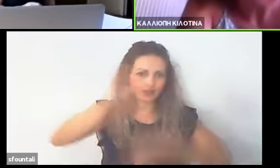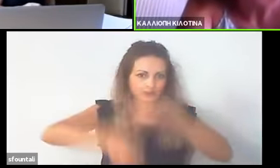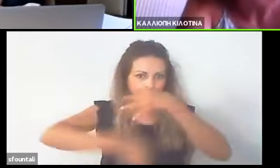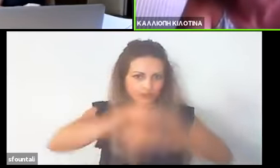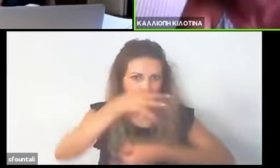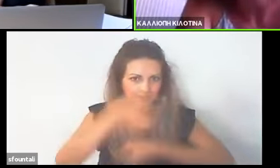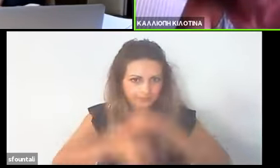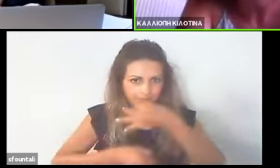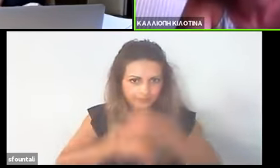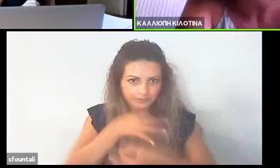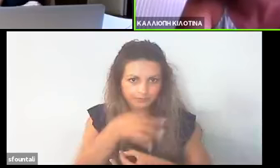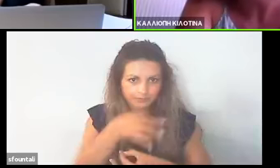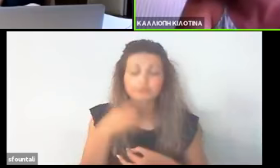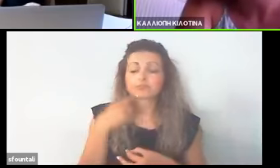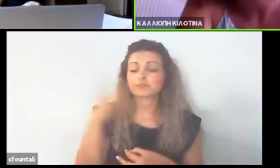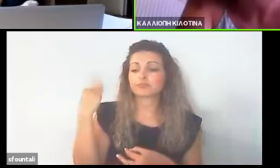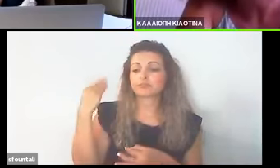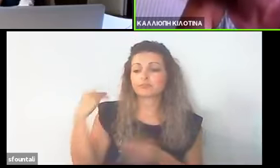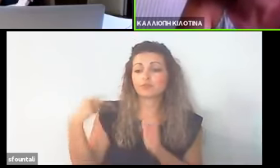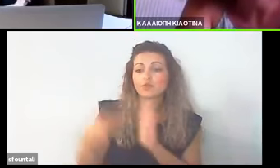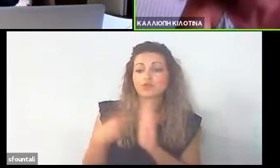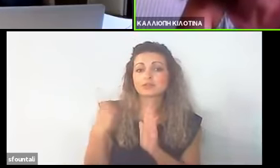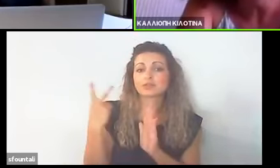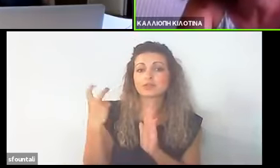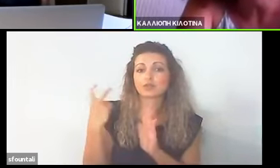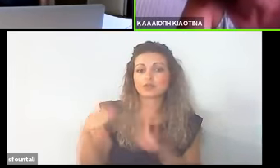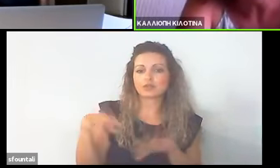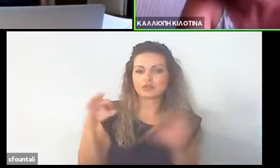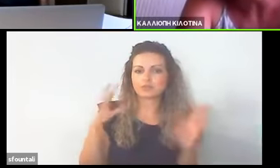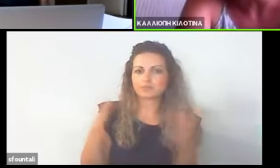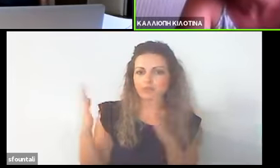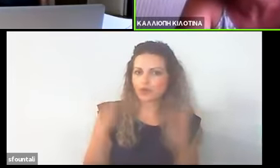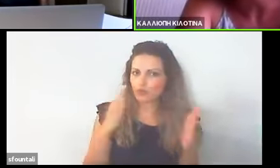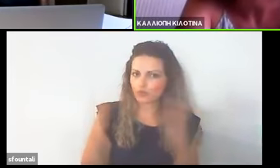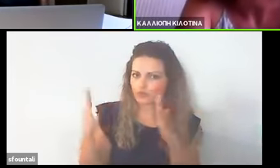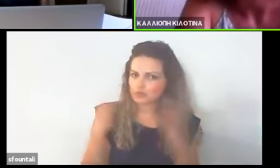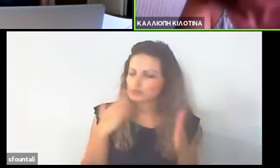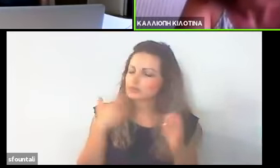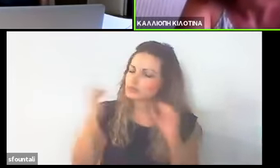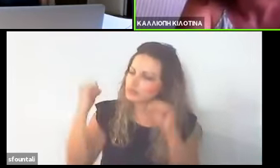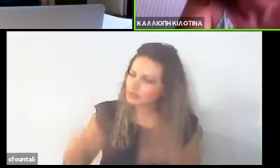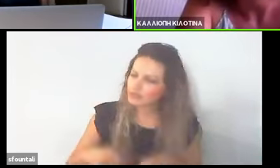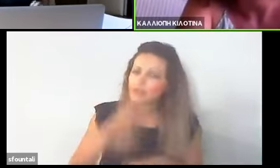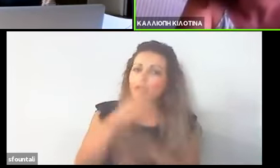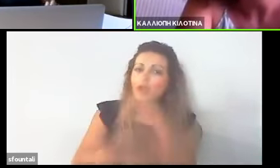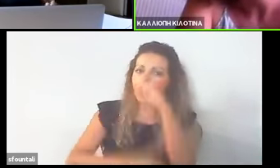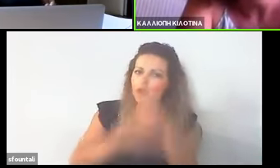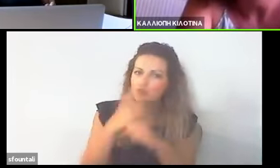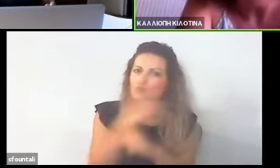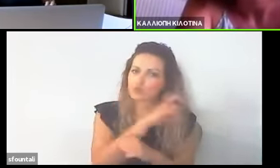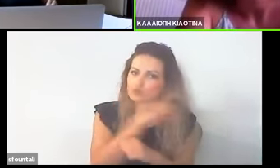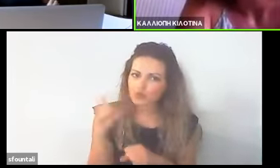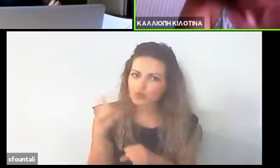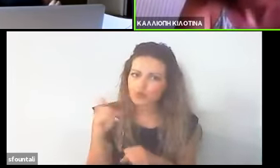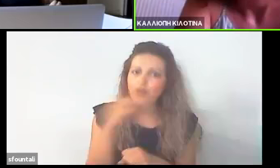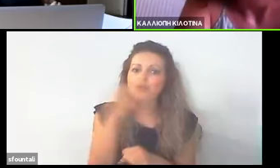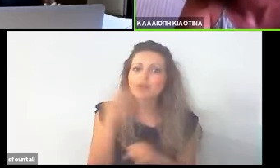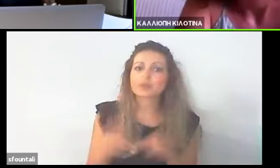του 2020, που όπως περιέγραψε πριν λίγο η Ειρήνη, ήταν μια πολύ δύσκολη χρονιά, στα θέματα της έμφυλης βίας.